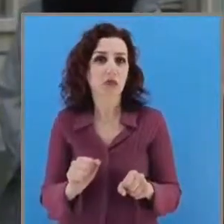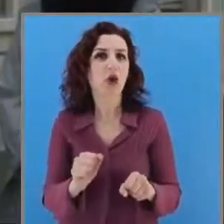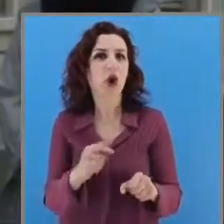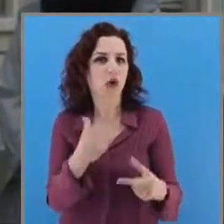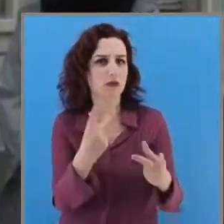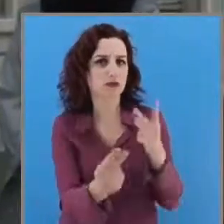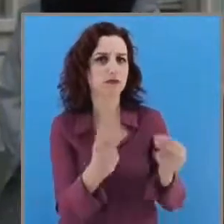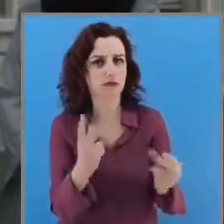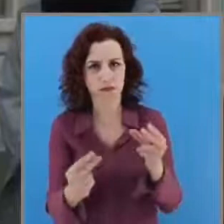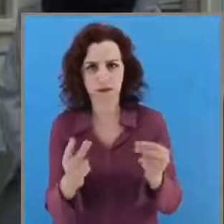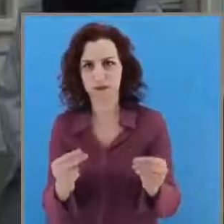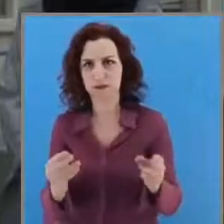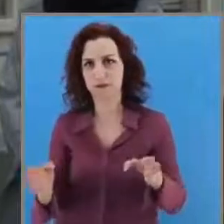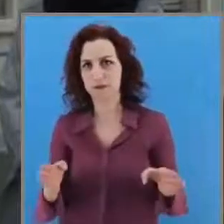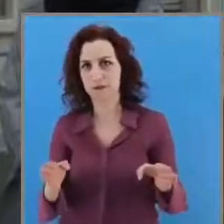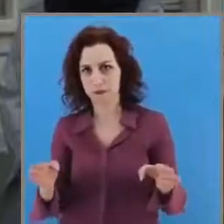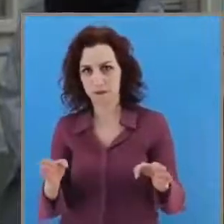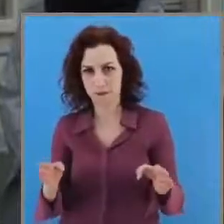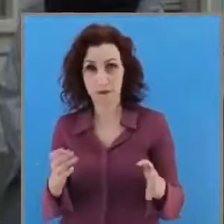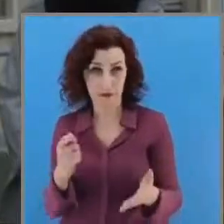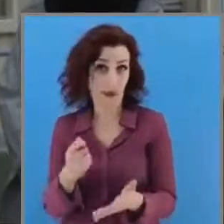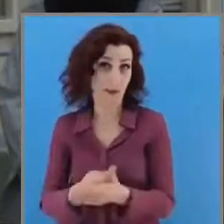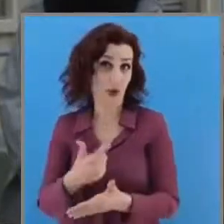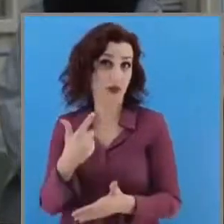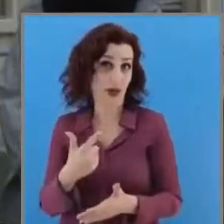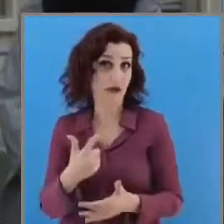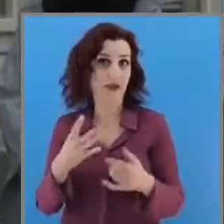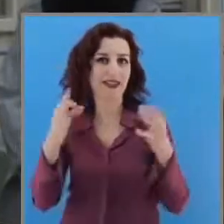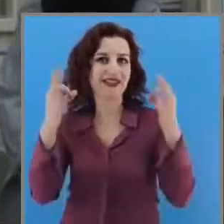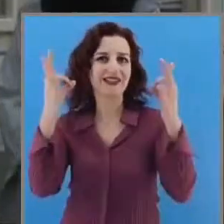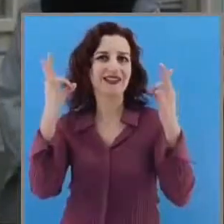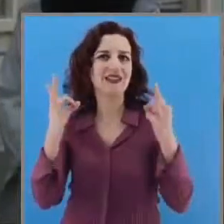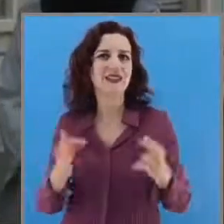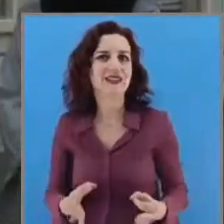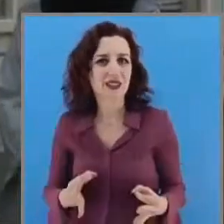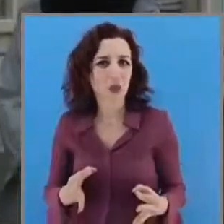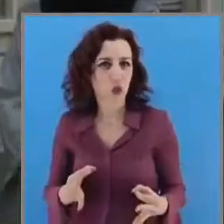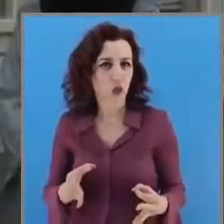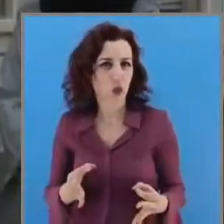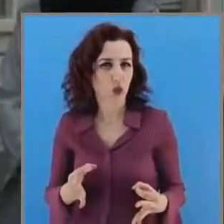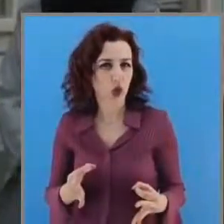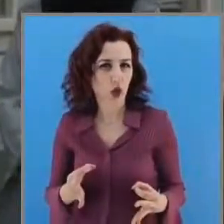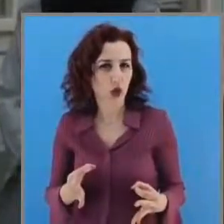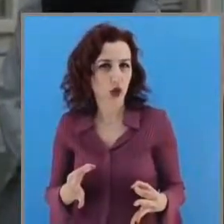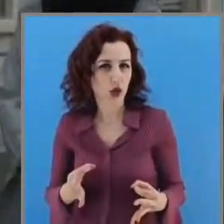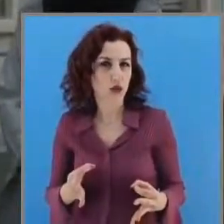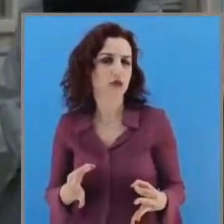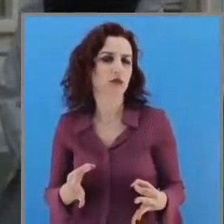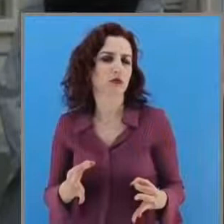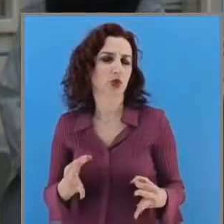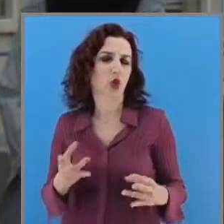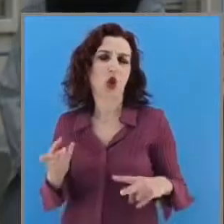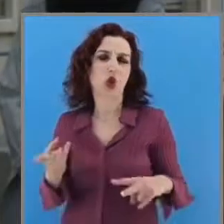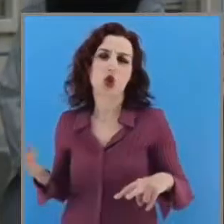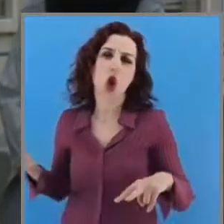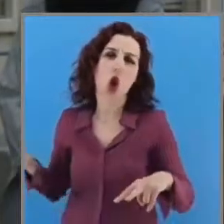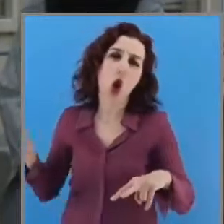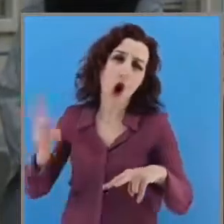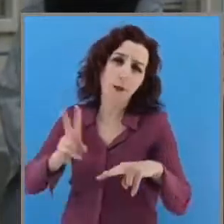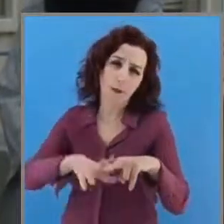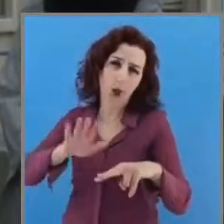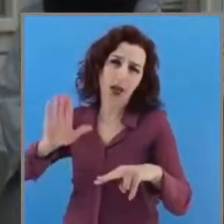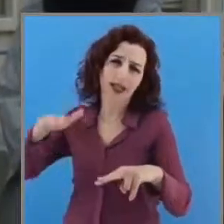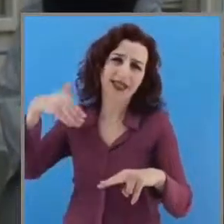molto importante, che sicuramente sarà più del doppio, ma molto più del doppio di quello che è lo